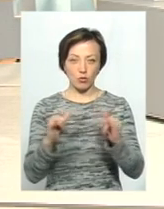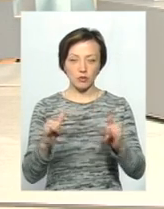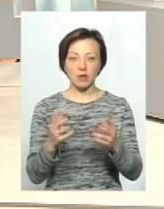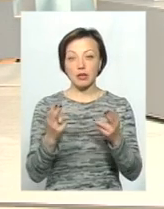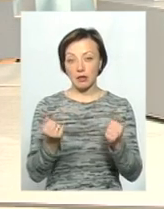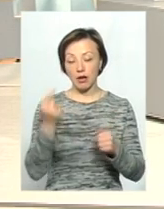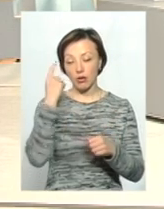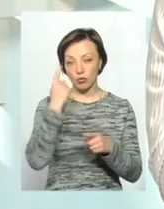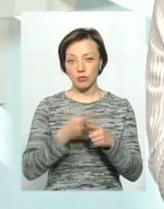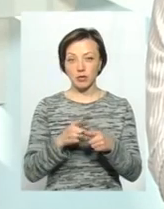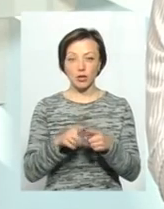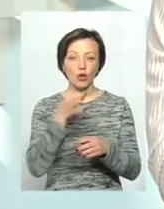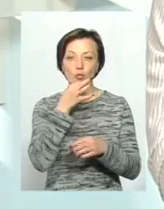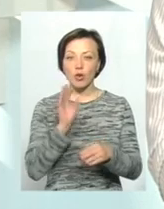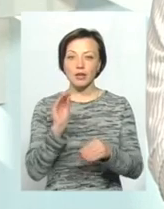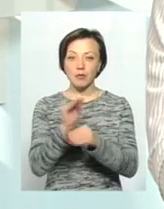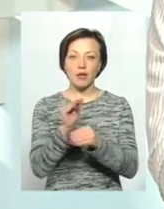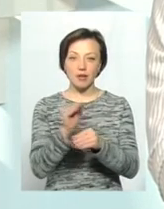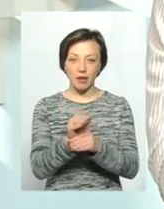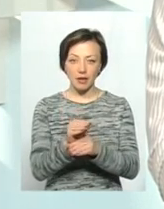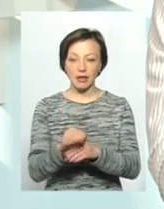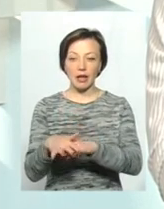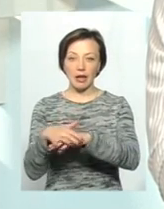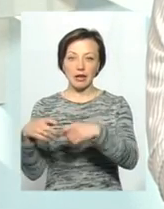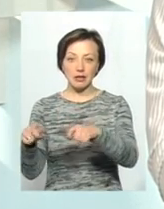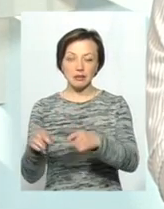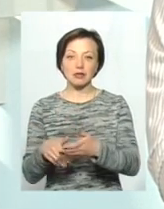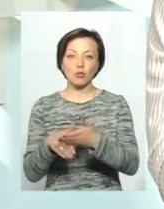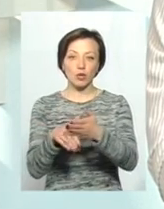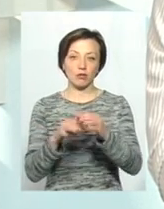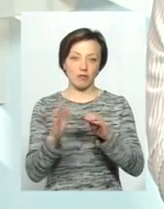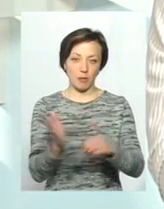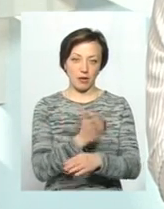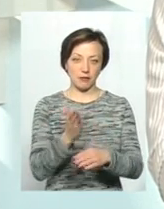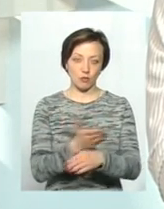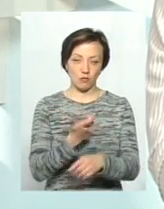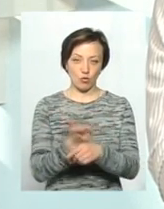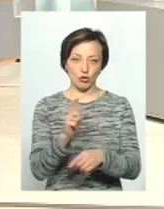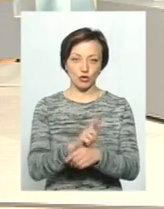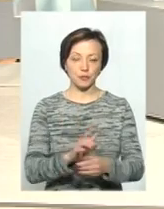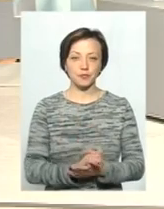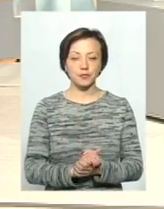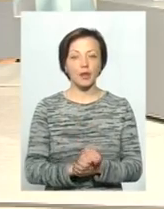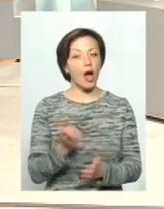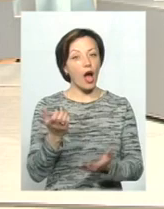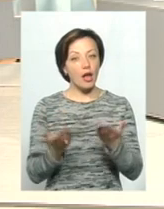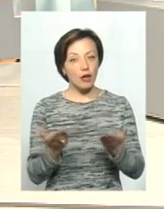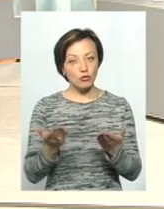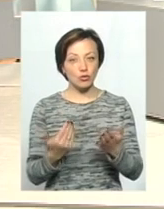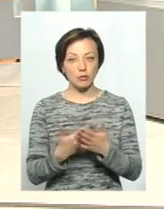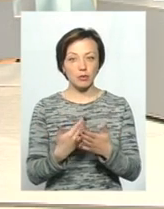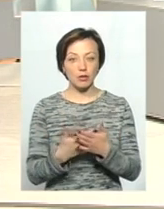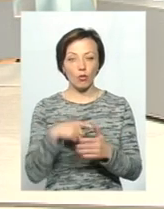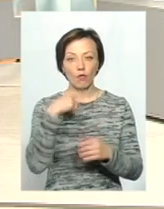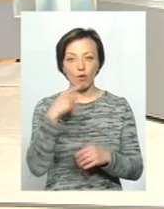да, я думаю, так. Любой дополнительний ринок, він завжди стимулює производство. А якщо ми